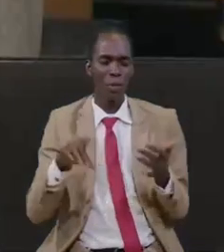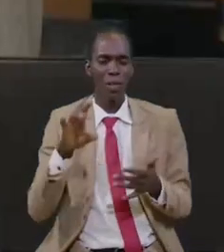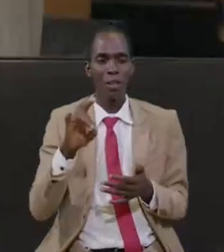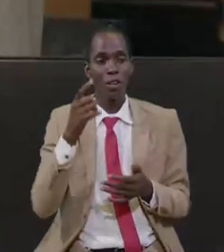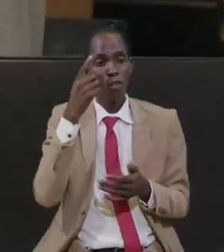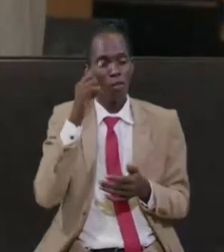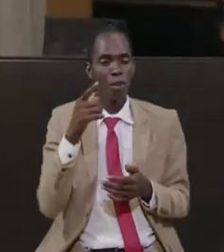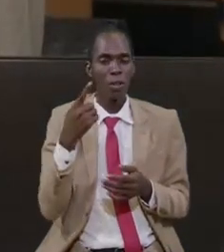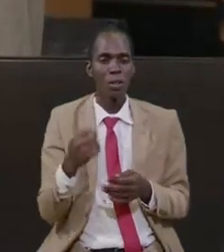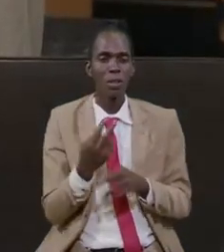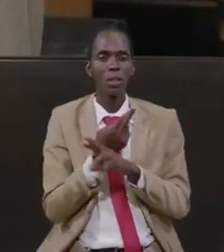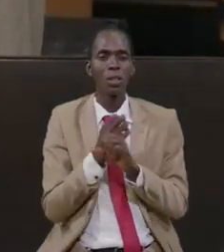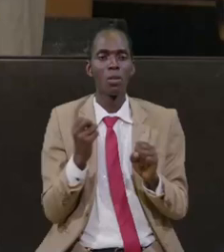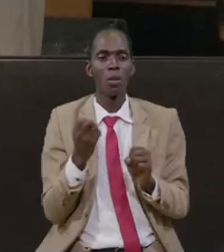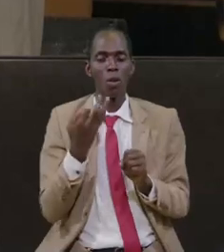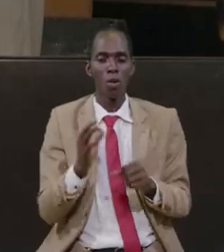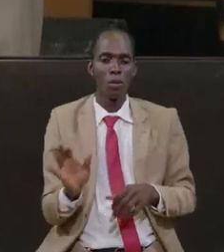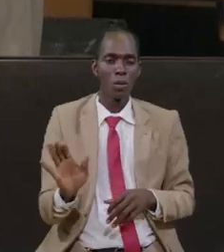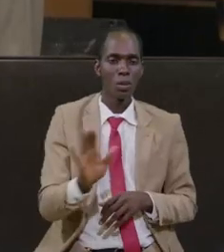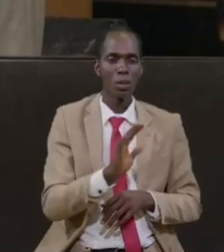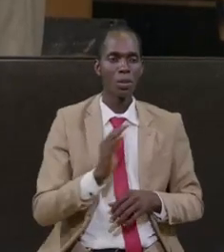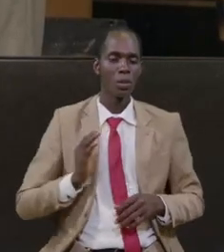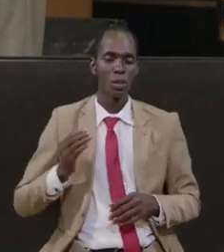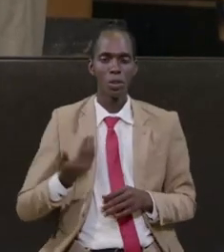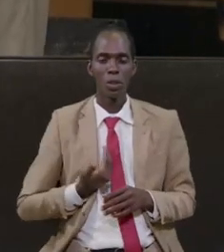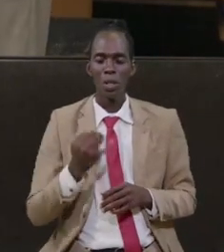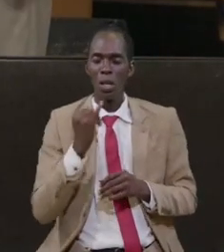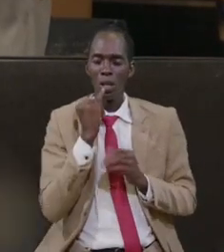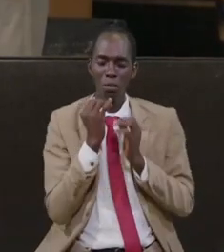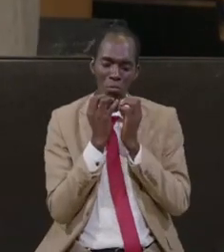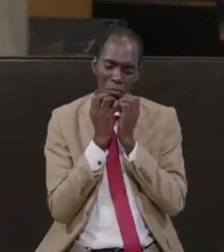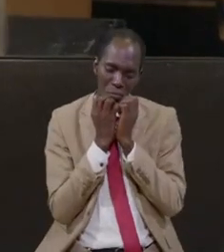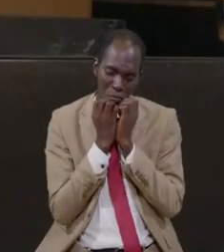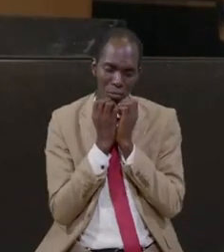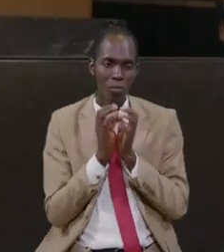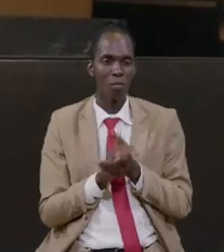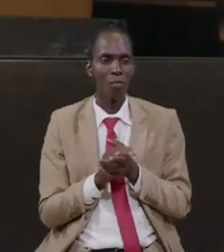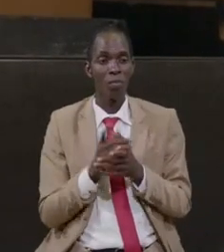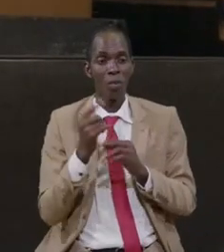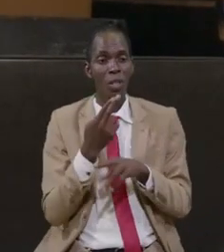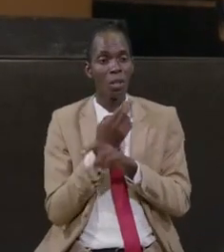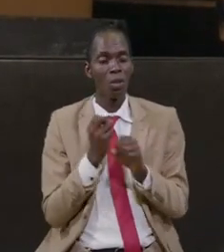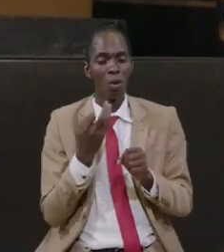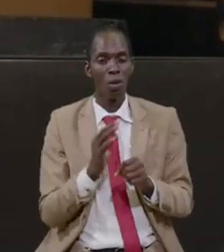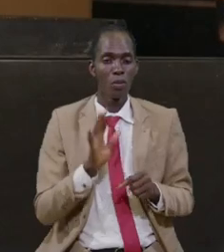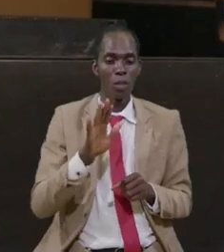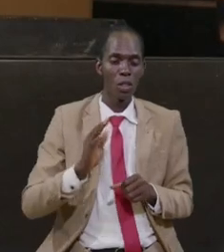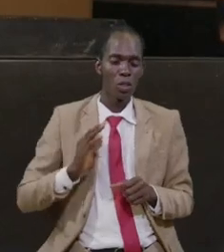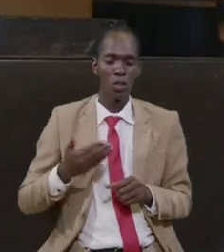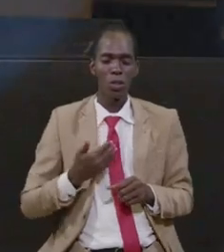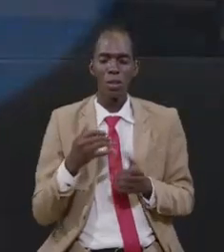rachat de leur âme est cher. » Le rachat de leur âme est